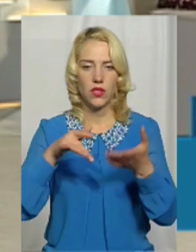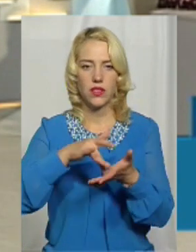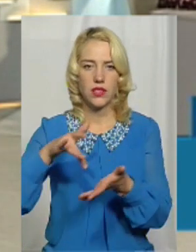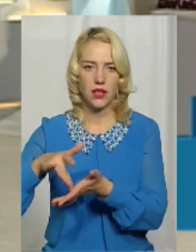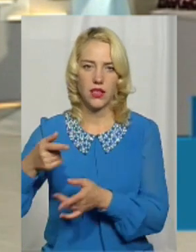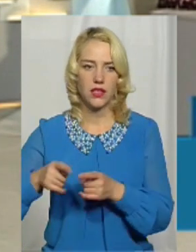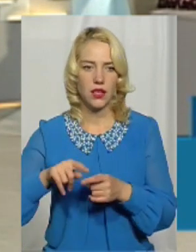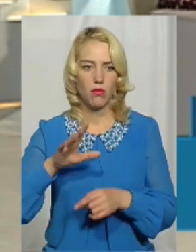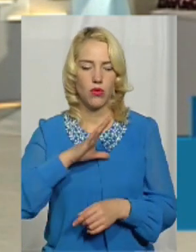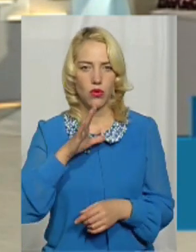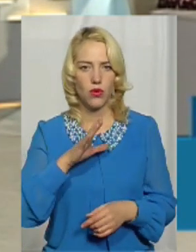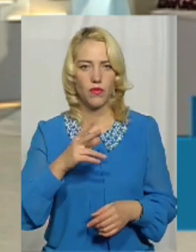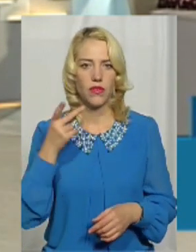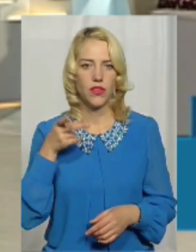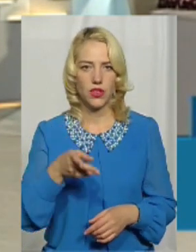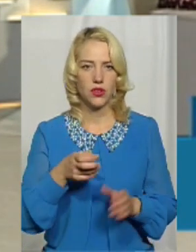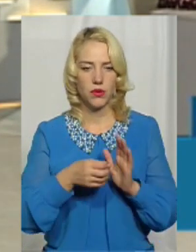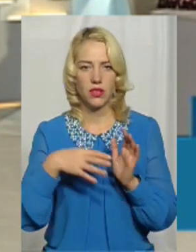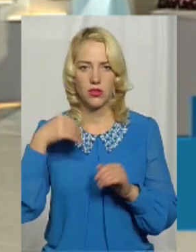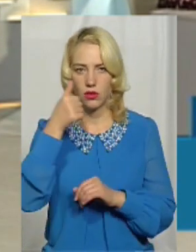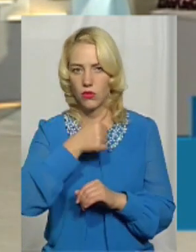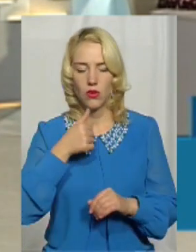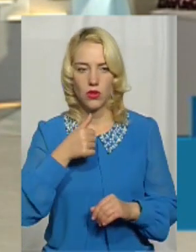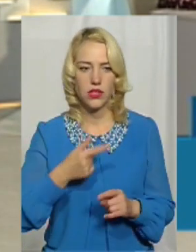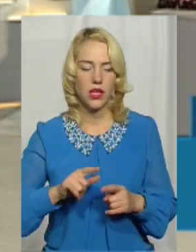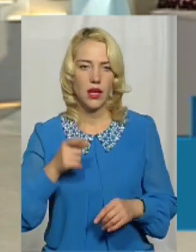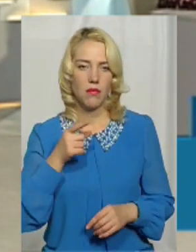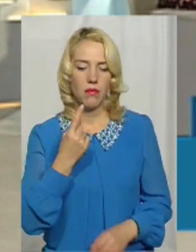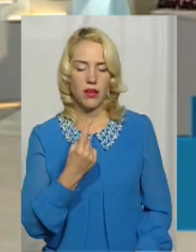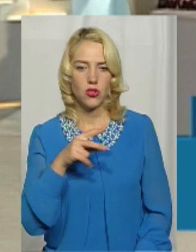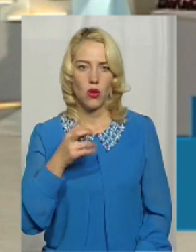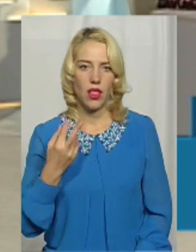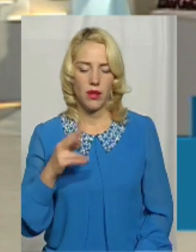центри, це було у 2015 році, з 1 липня